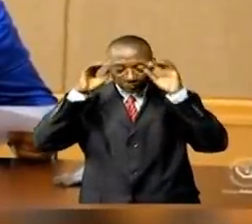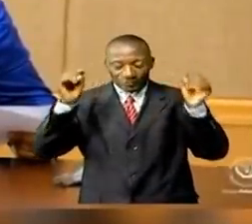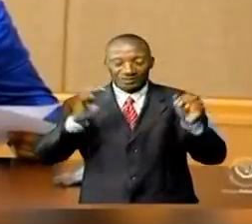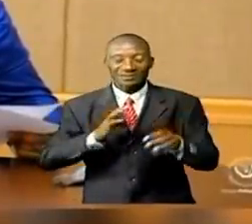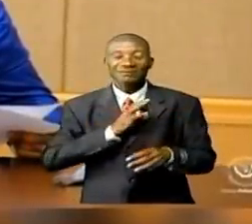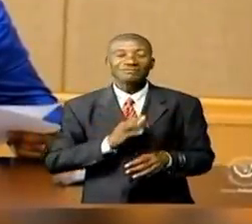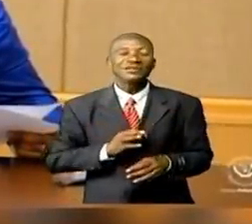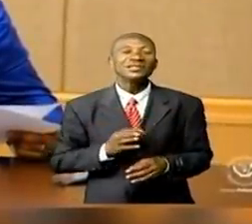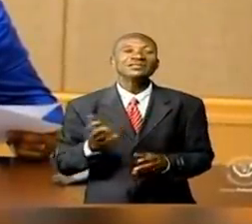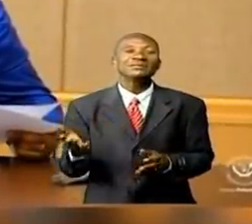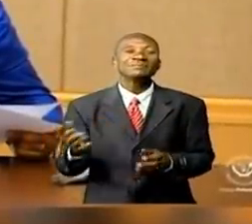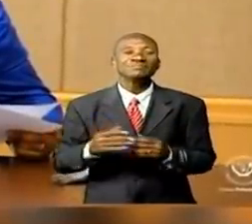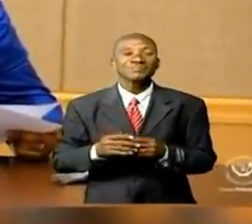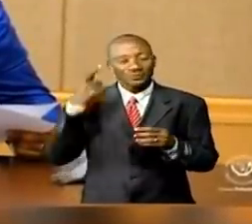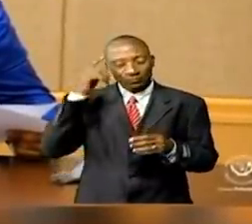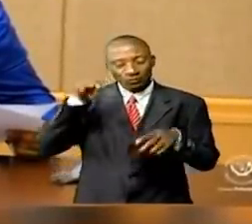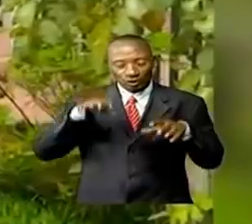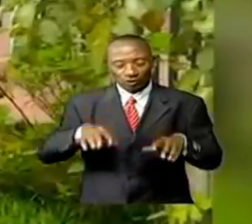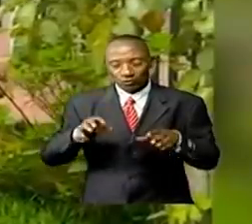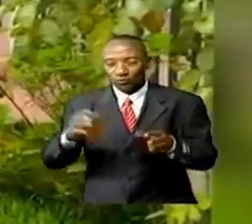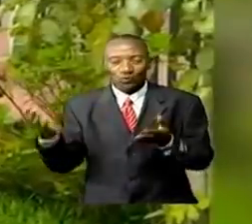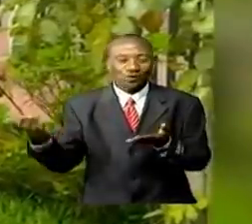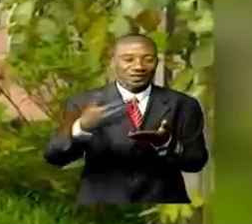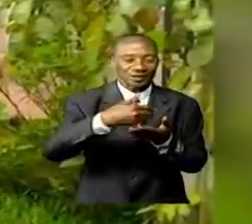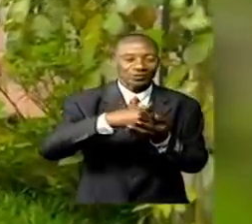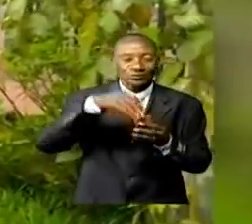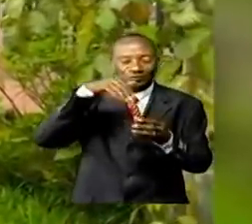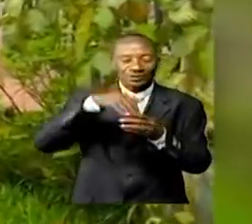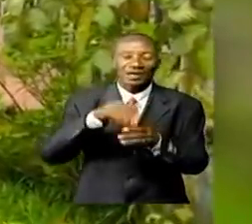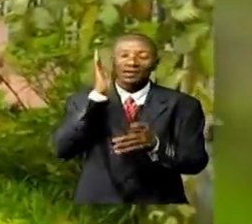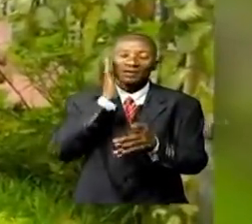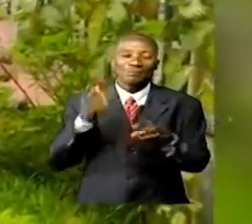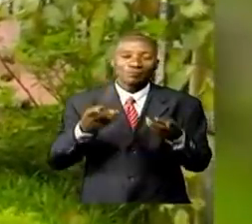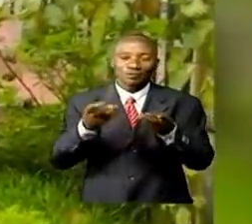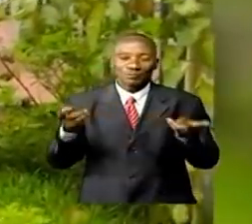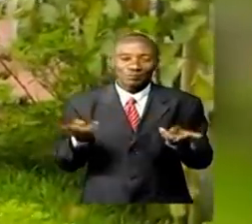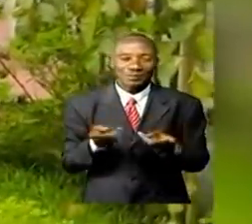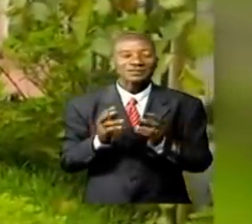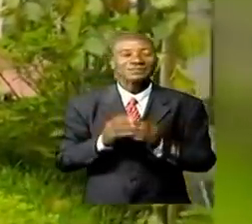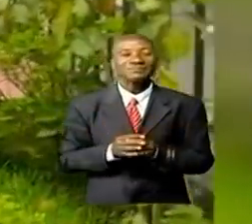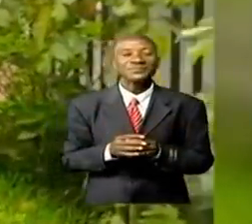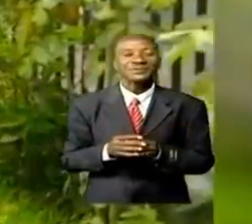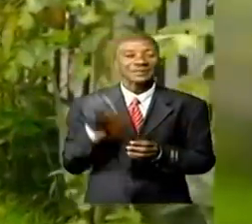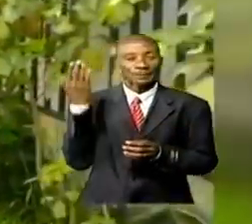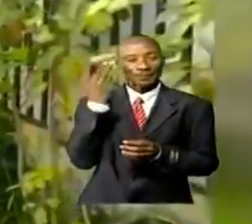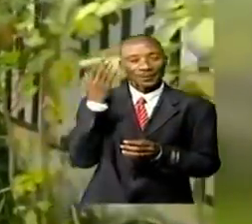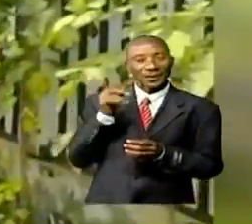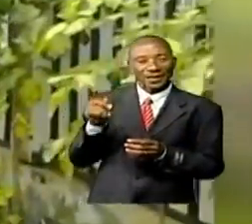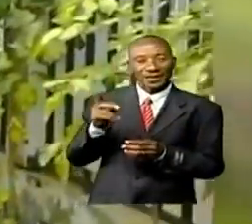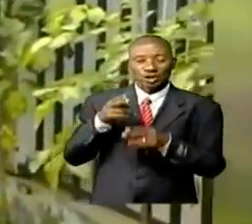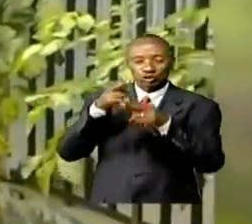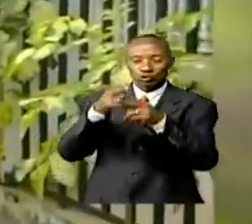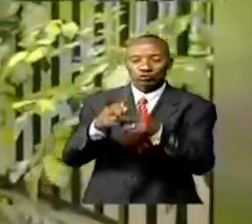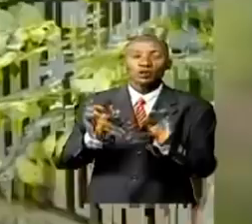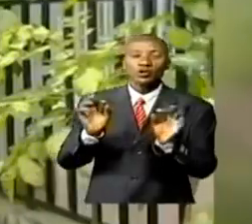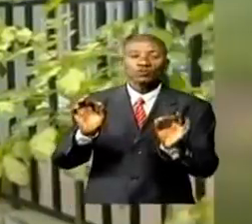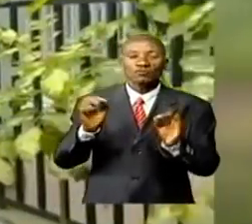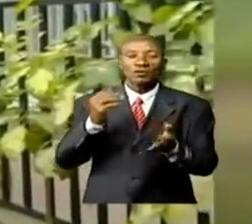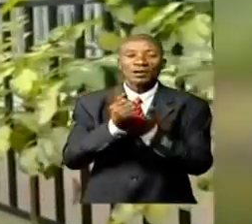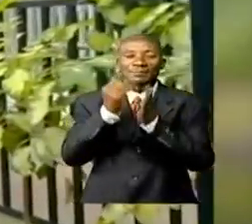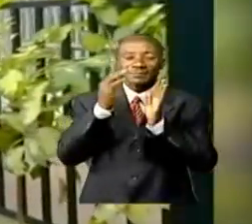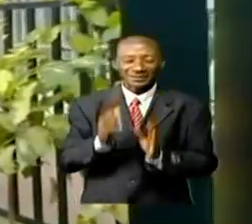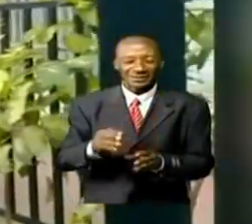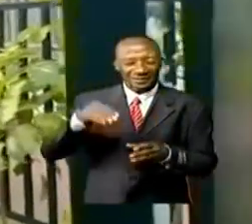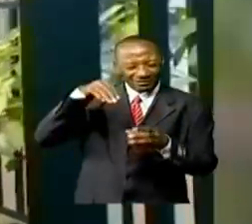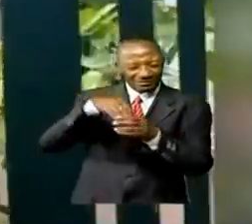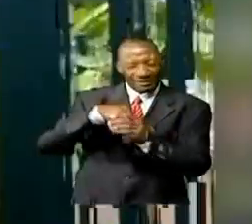timoré, revienne aux premières loges. Yvan Vangungimbi, nommé au poste d'ambassadeur pour la Russie, est un diplomate de